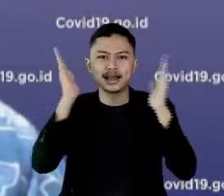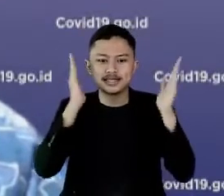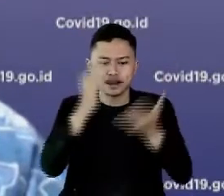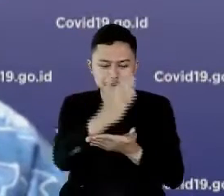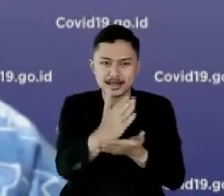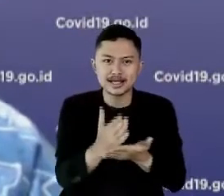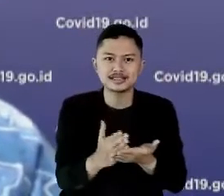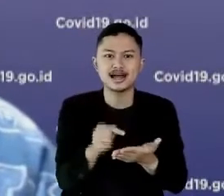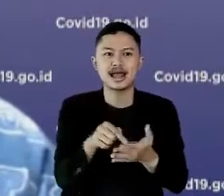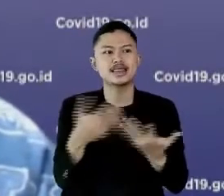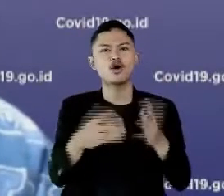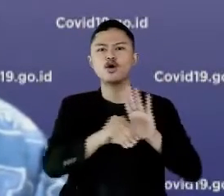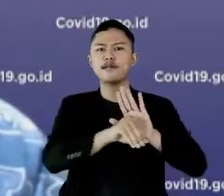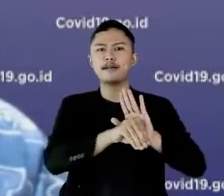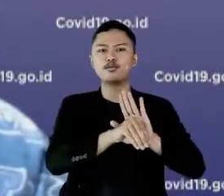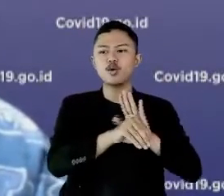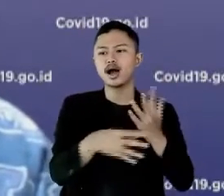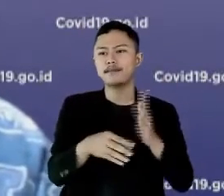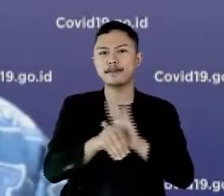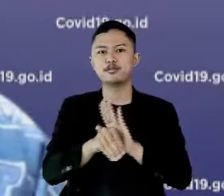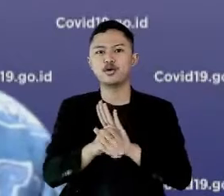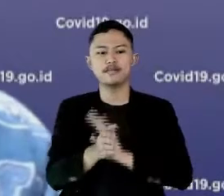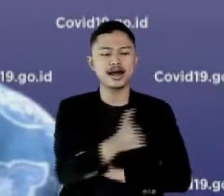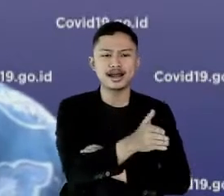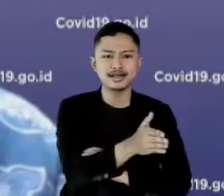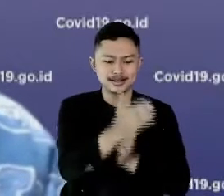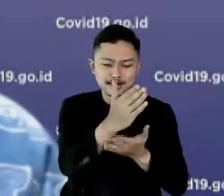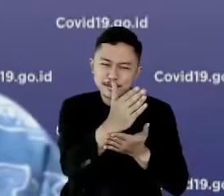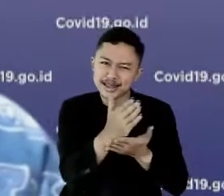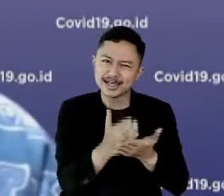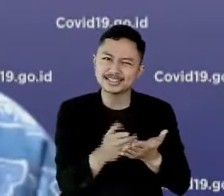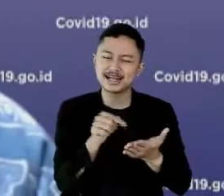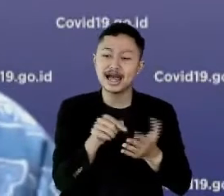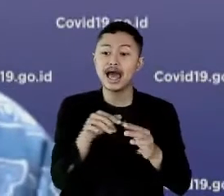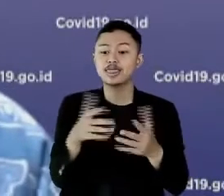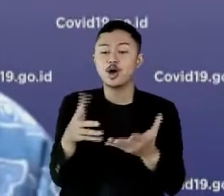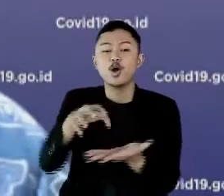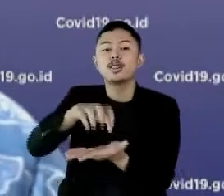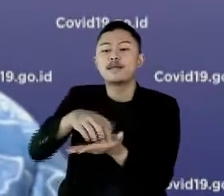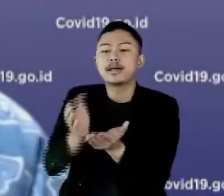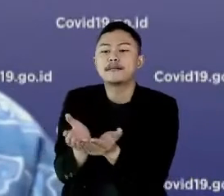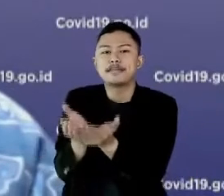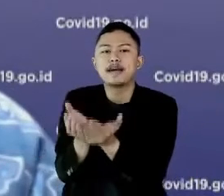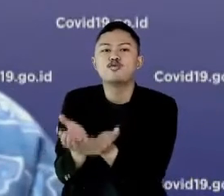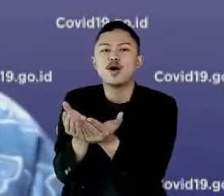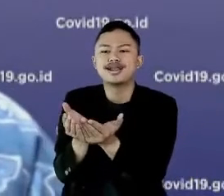kemudian di Papua yang perbatasan dengan Papua New Guinea, atau banyak pelabuhan-pelabuhan kecil.